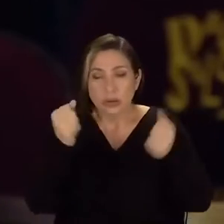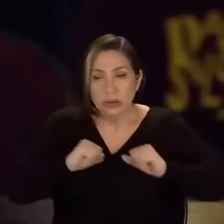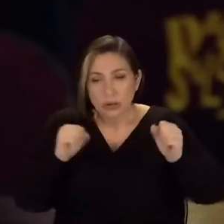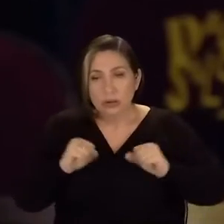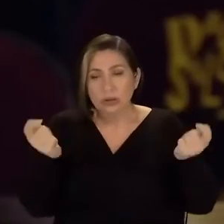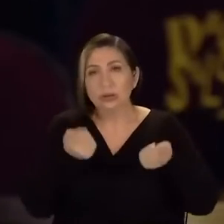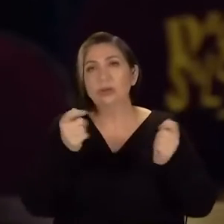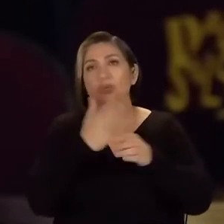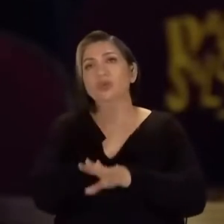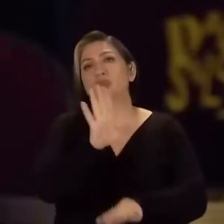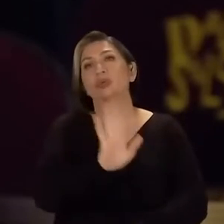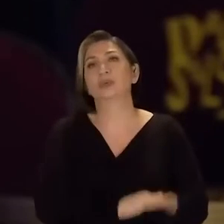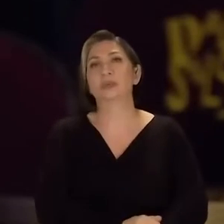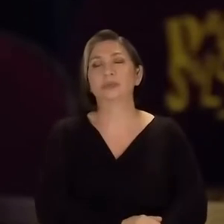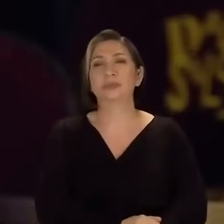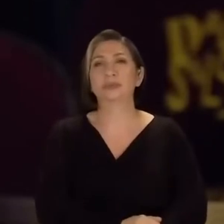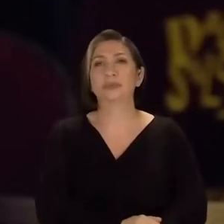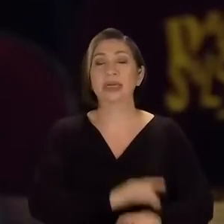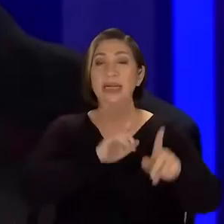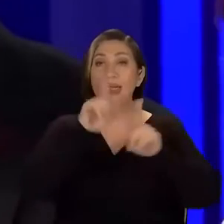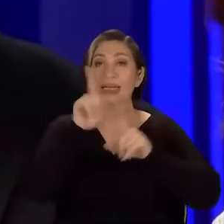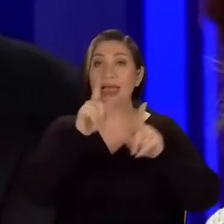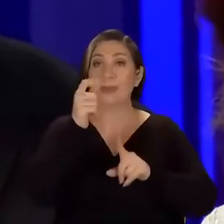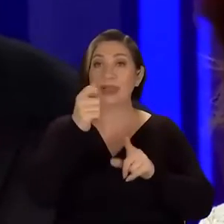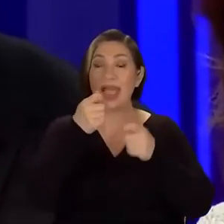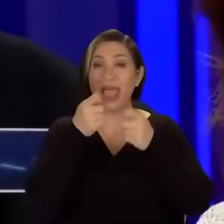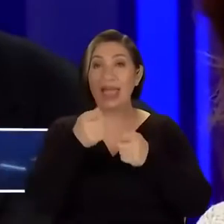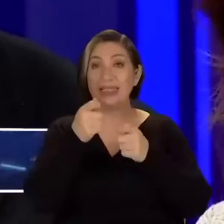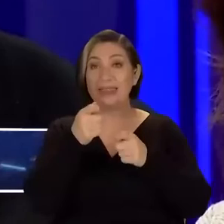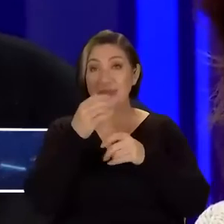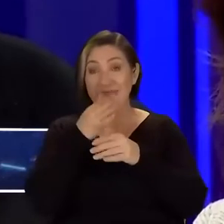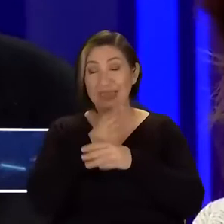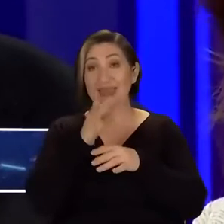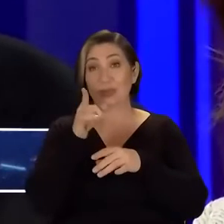bence aynen, işin özü bu. Aynen. Evet. Bravo. Çok doğru. Kripto paraların bir bu eğitim şeyi var. Bu